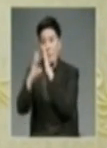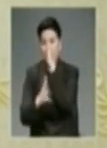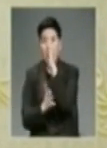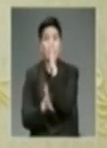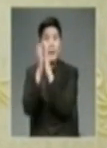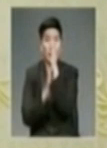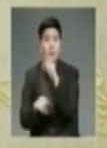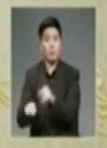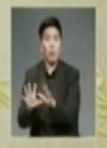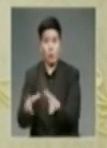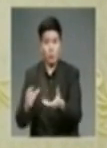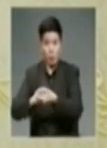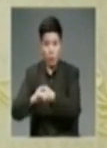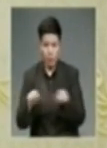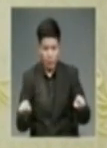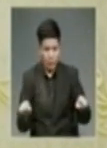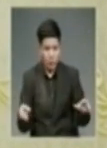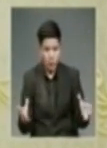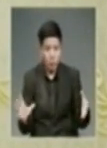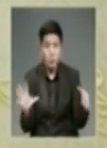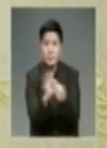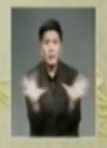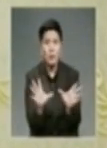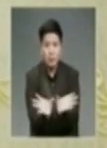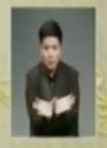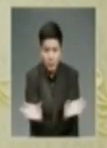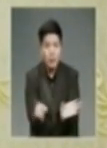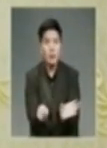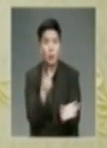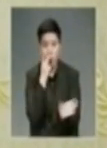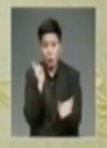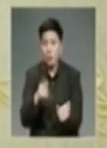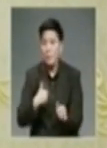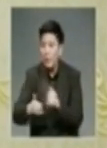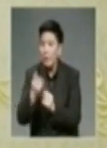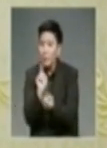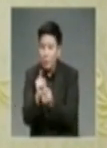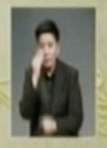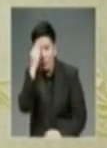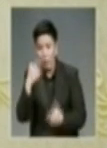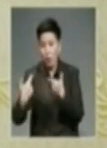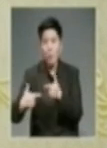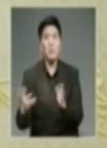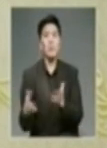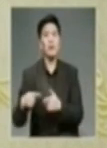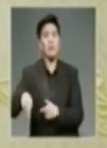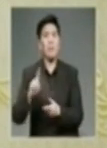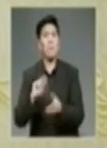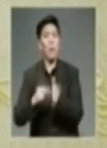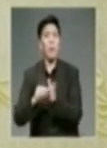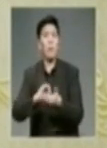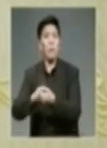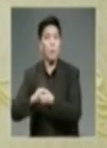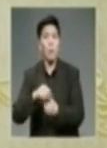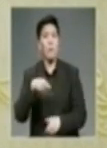มันเป็นกิจกรรมที่คงไม่ใช่เพื่อการเลือกตั้งนะครับในเรื่องของยามปกติก็ไปมาหาสู่กันคบกันไม่ทะเลาะกันนะครับถึงแม้ว่า